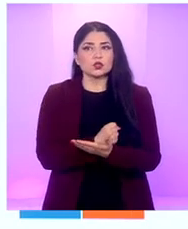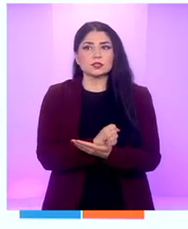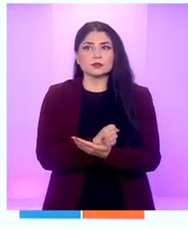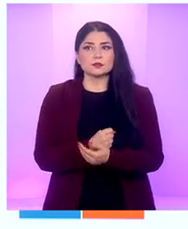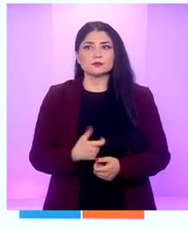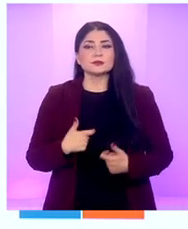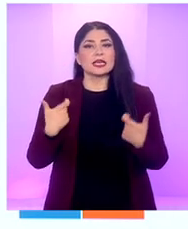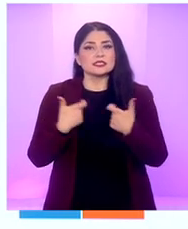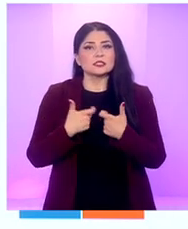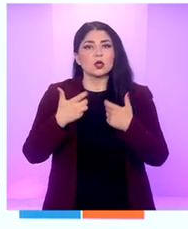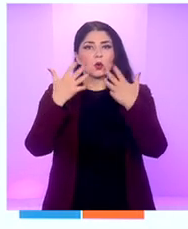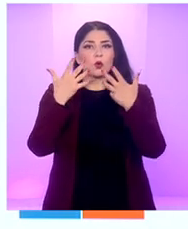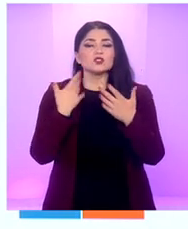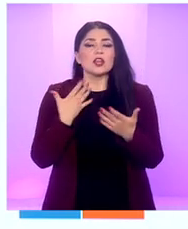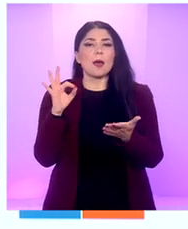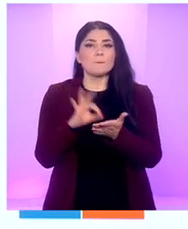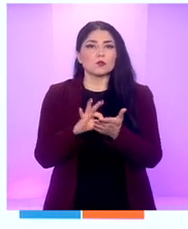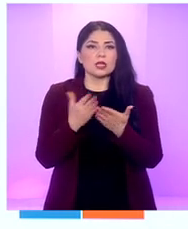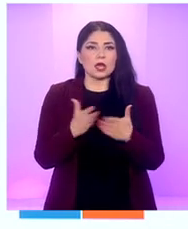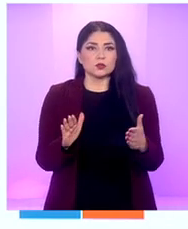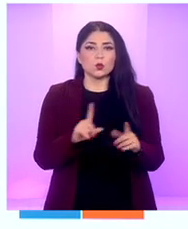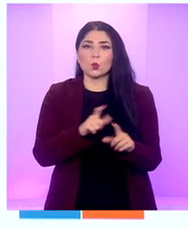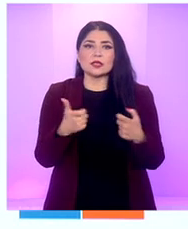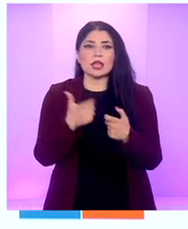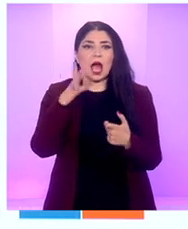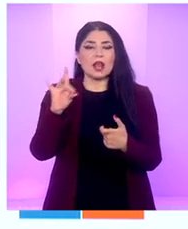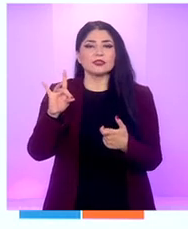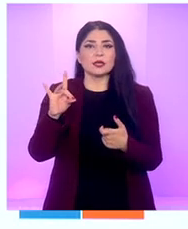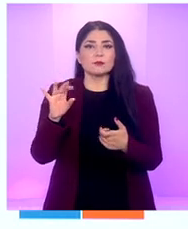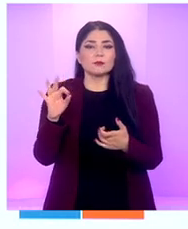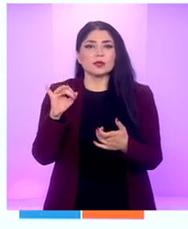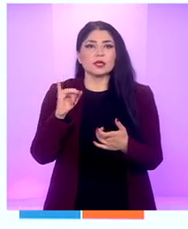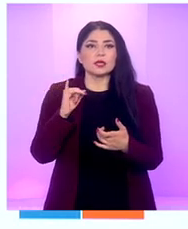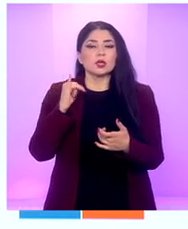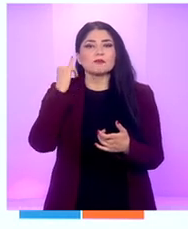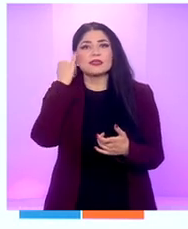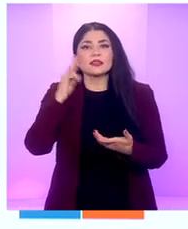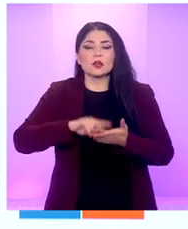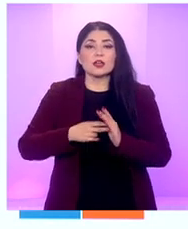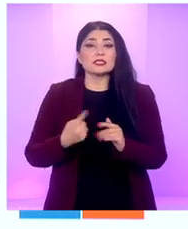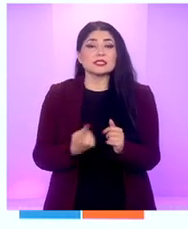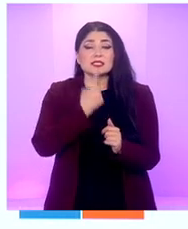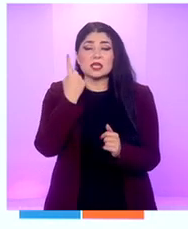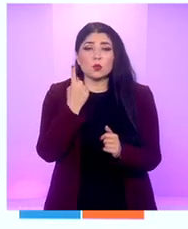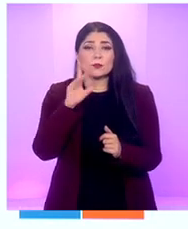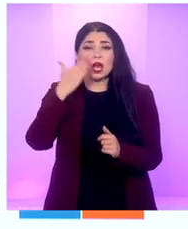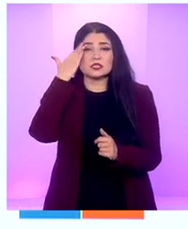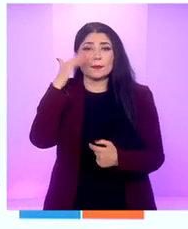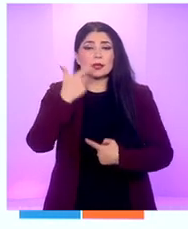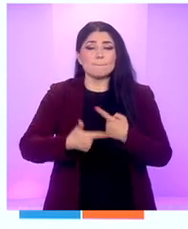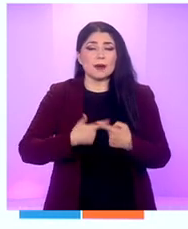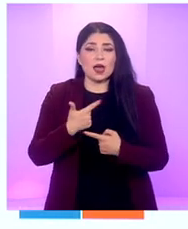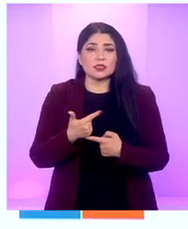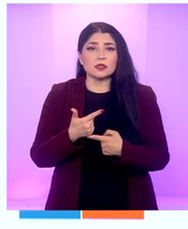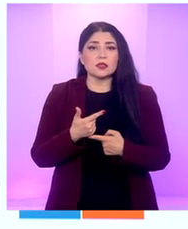avem rezultatele pe care le am propus pentru că nu există altă soluție vaccinarea e singura soluție pentru a putea să ieșim din